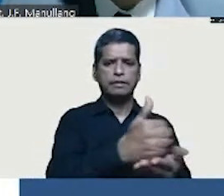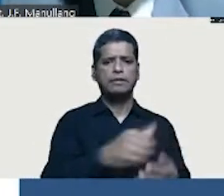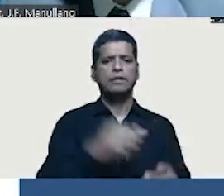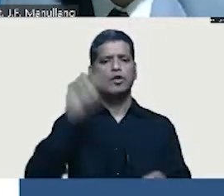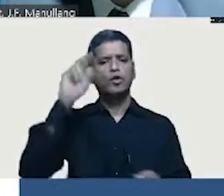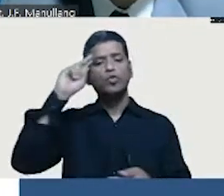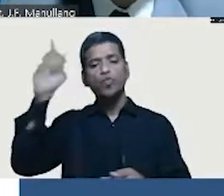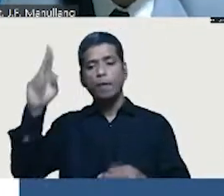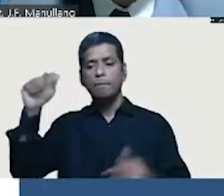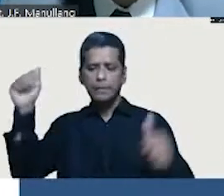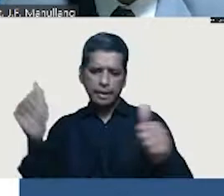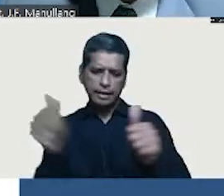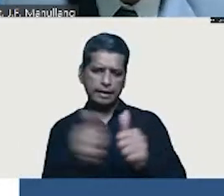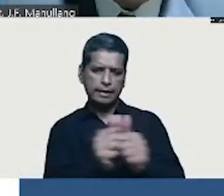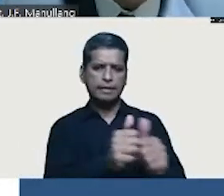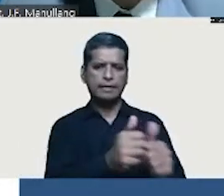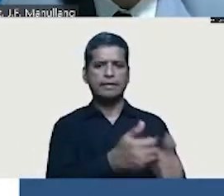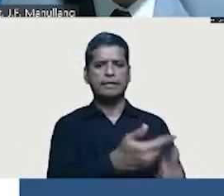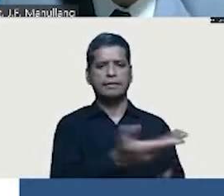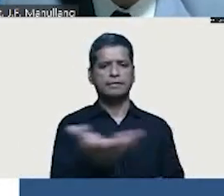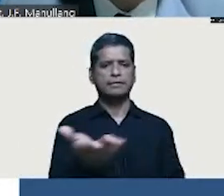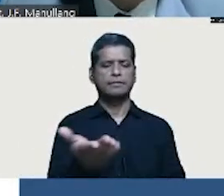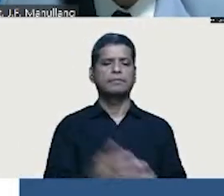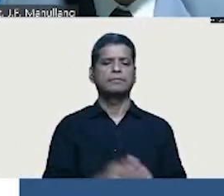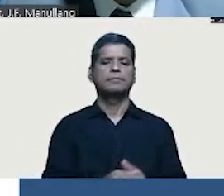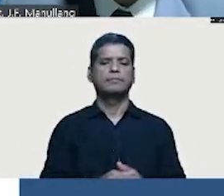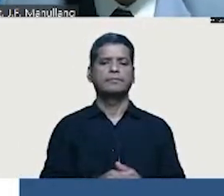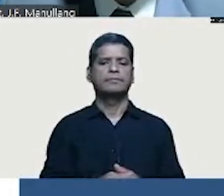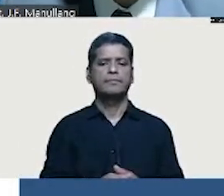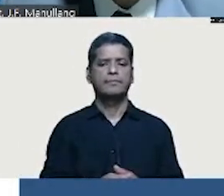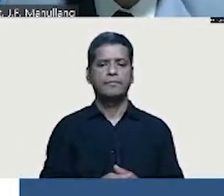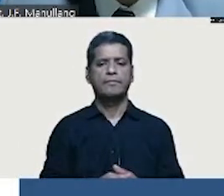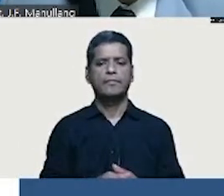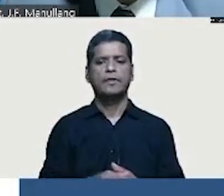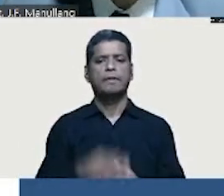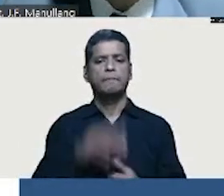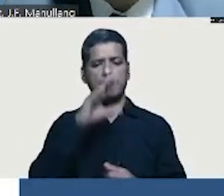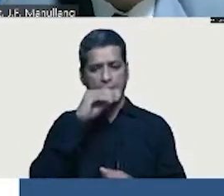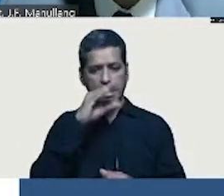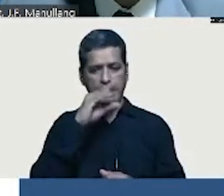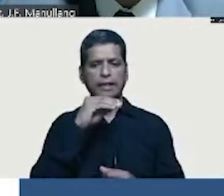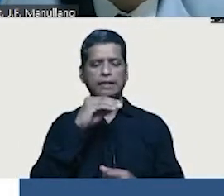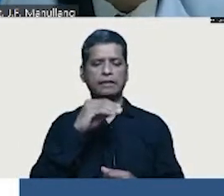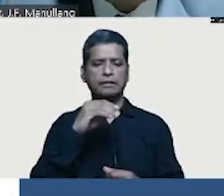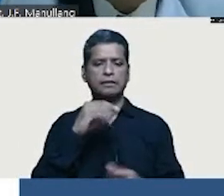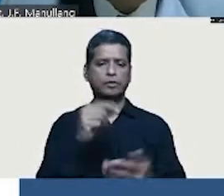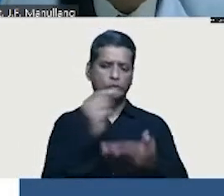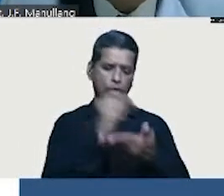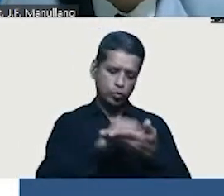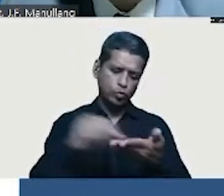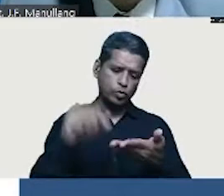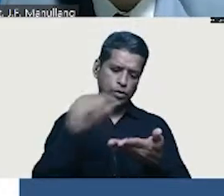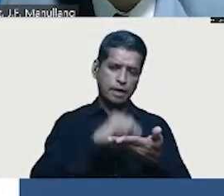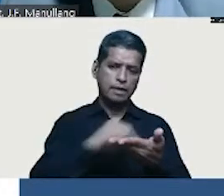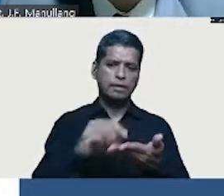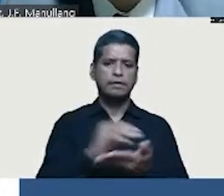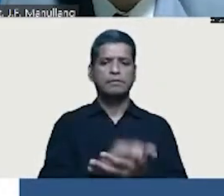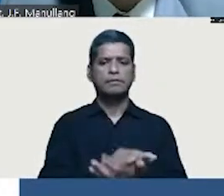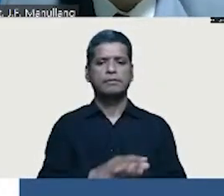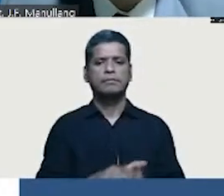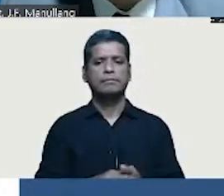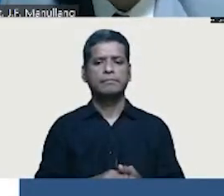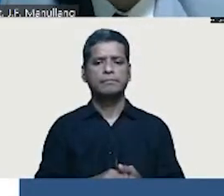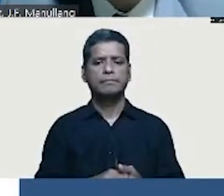lidahnya Tuhan yang bikin perkataan kepada lidahnya dan perkataan itulah yang dituliskan atau dibukukan sebagaimana juga